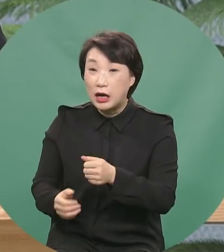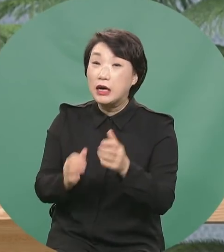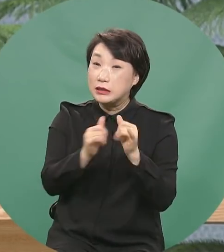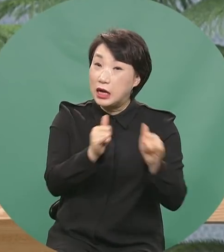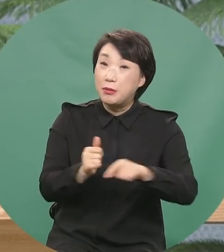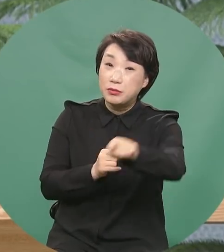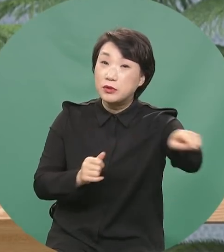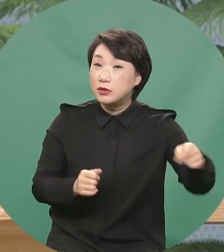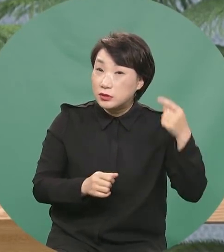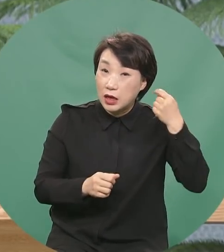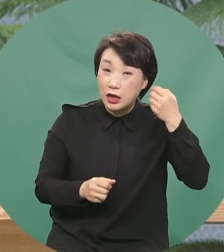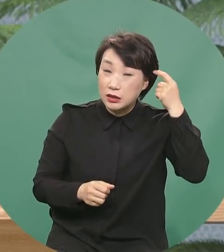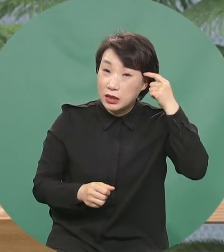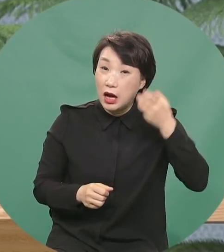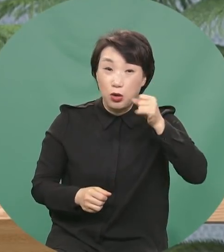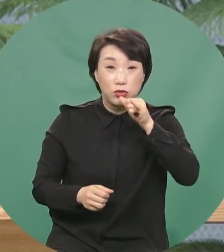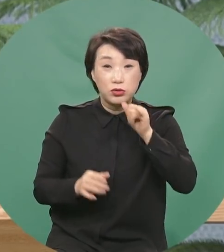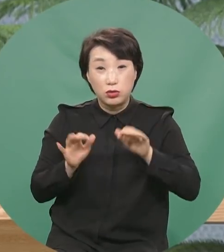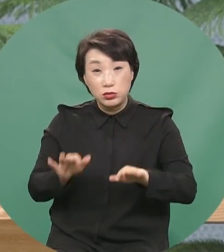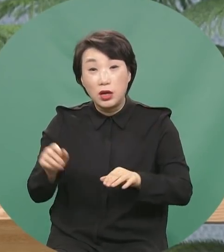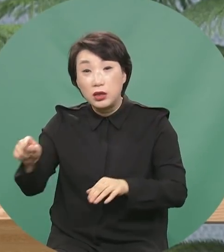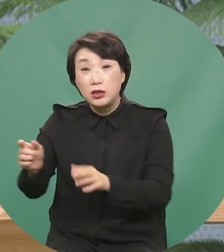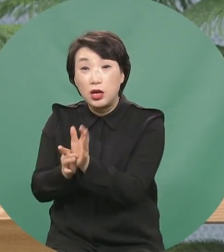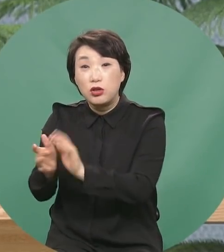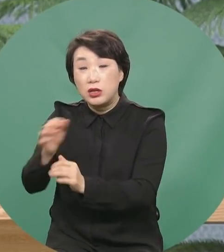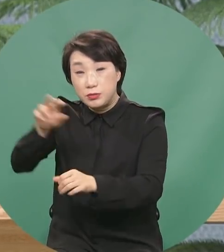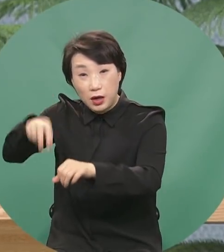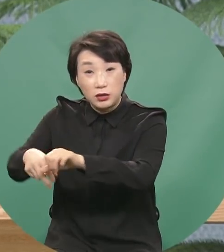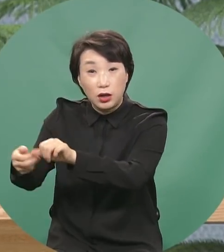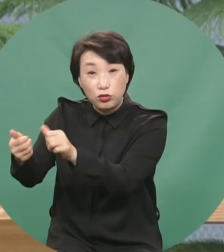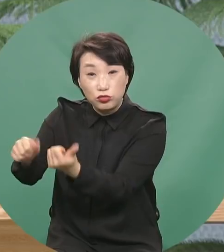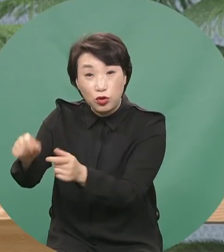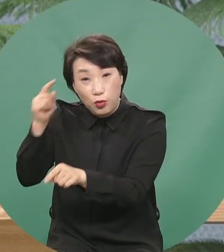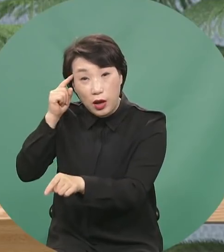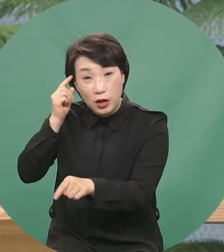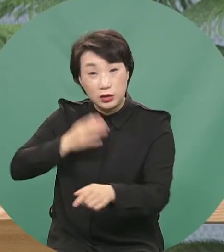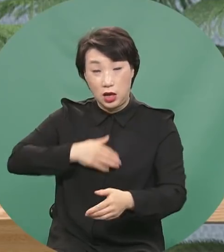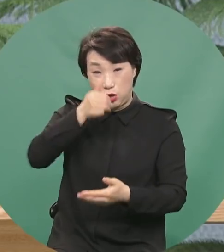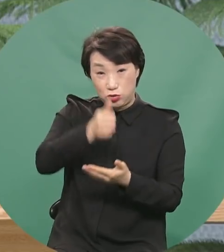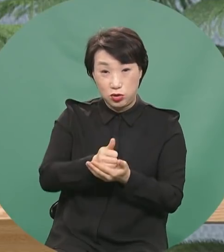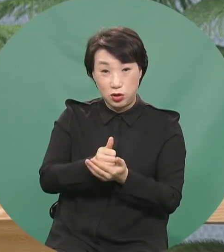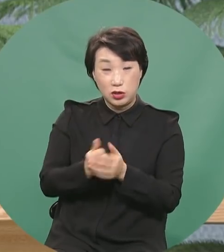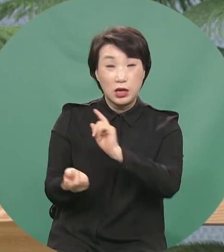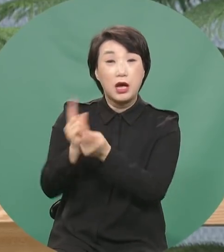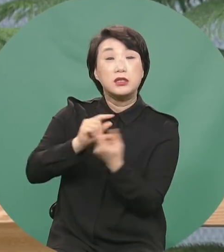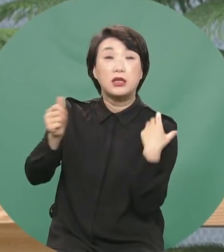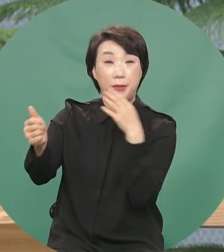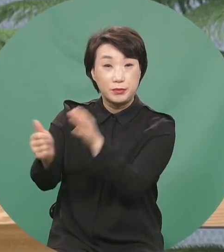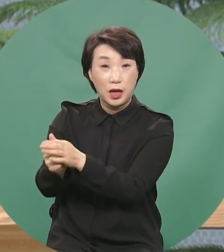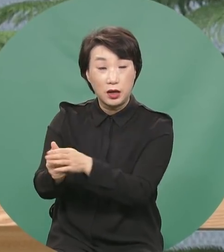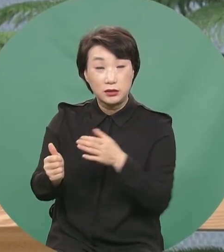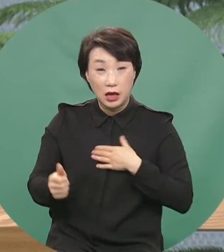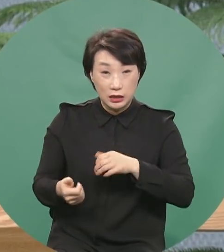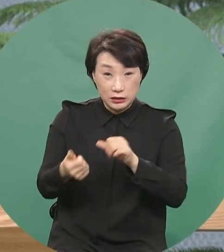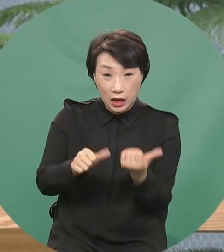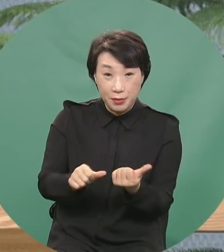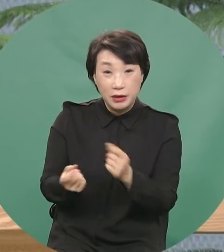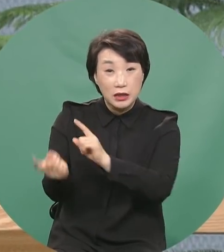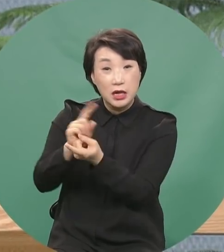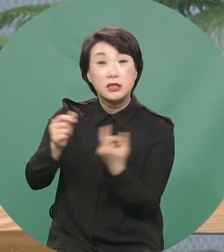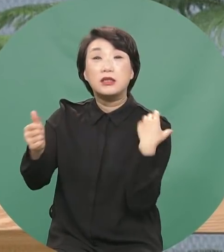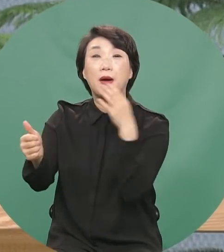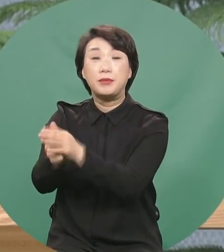생각했지만 그 죽으심이 나의 죄를 담당하신 죄값은 사망을 담당하신